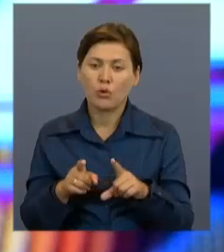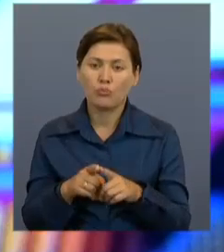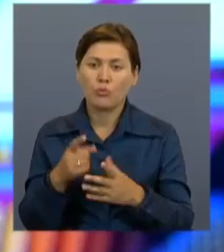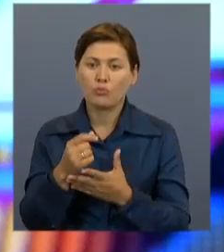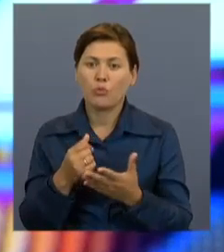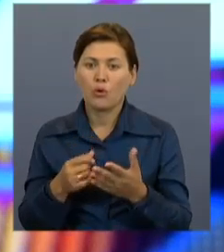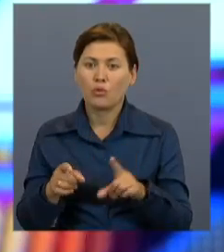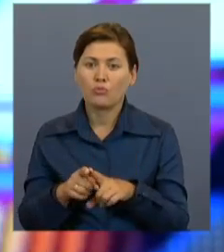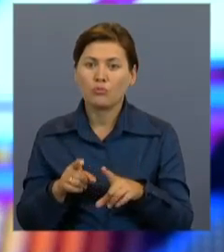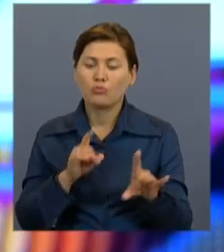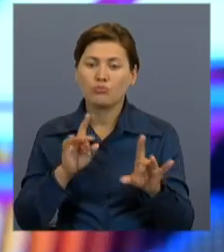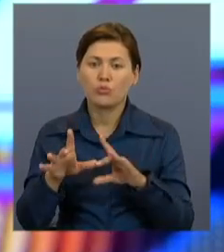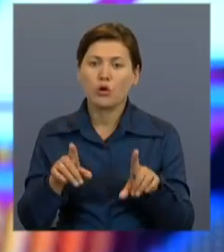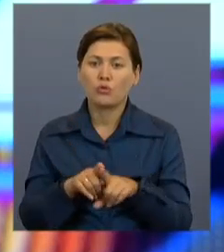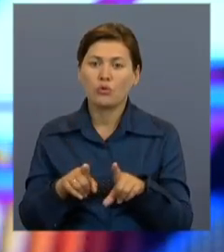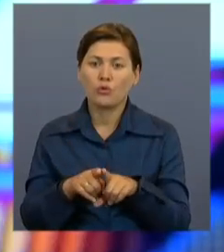қорындағы